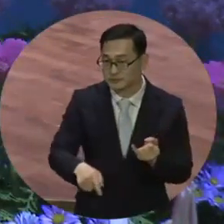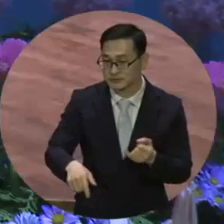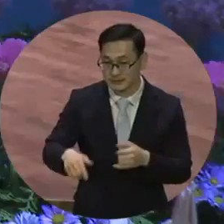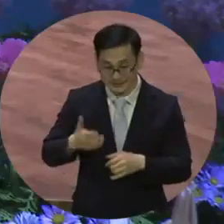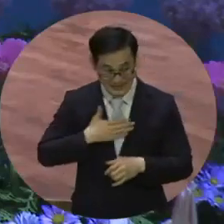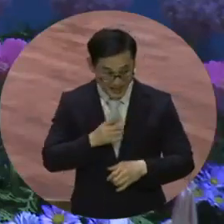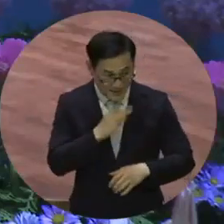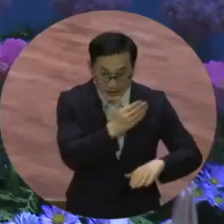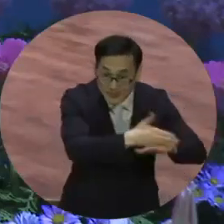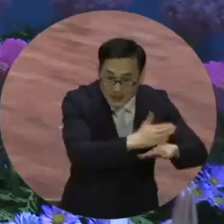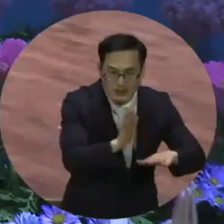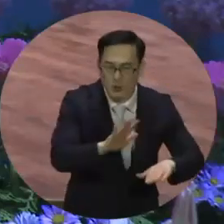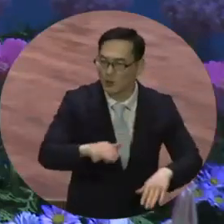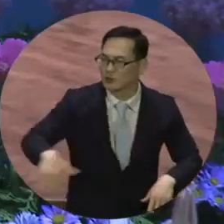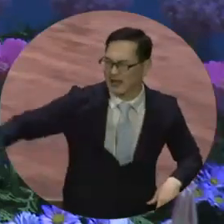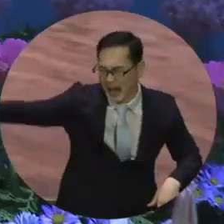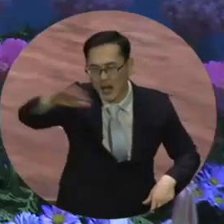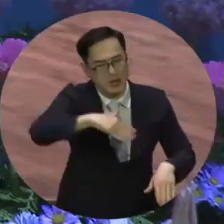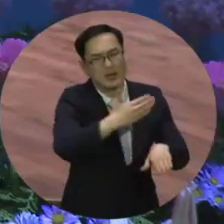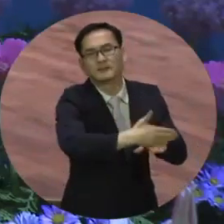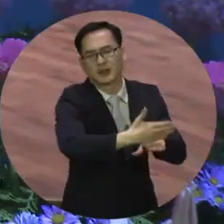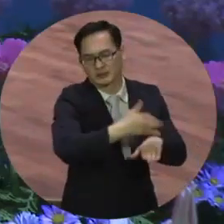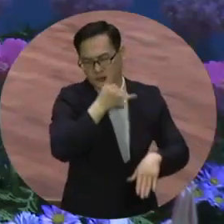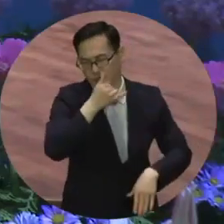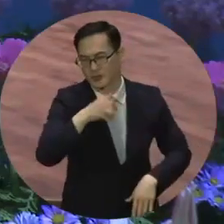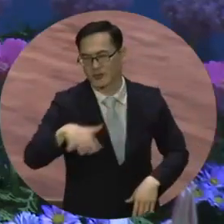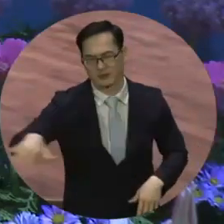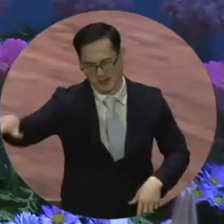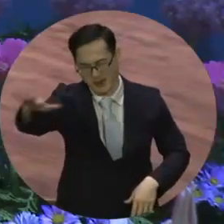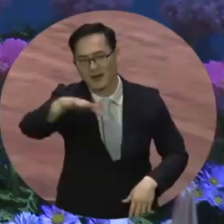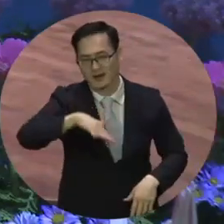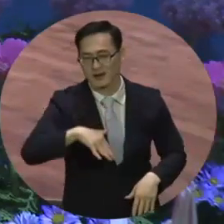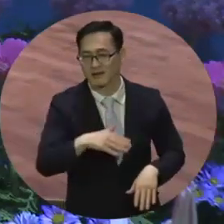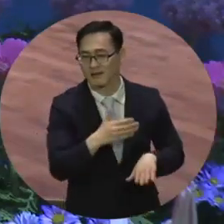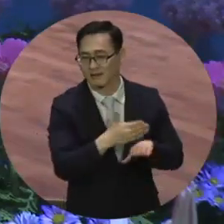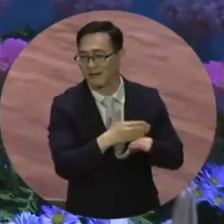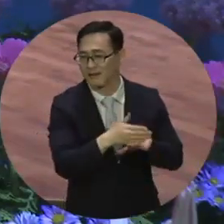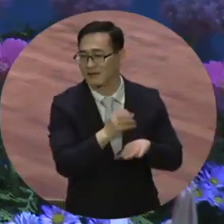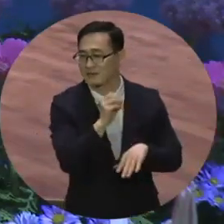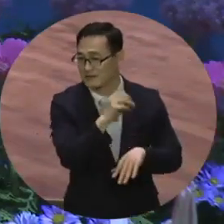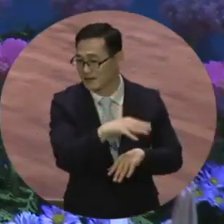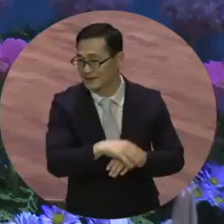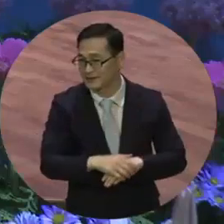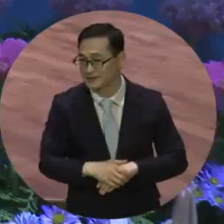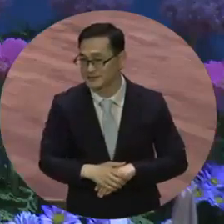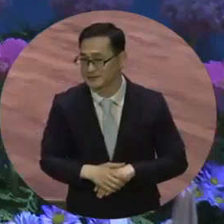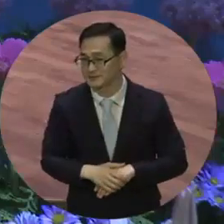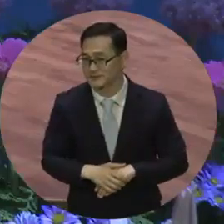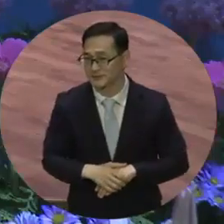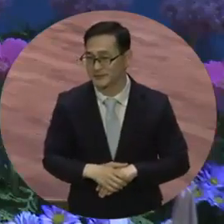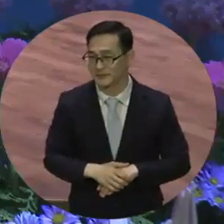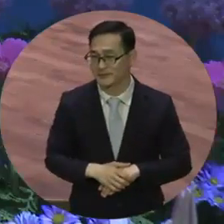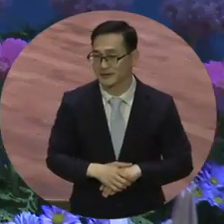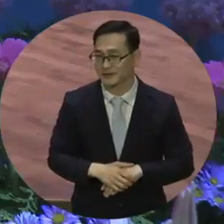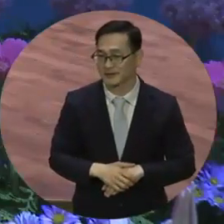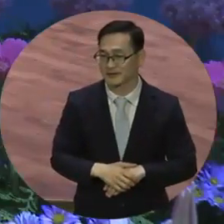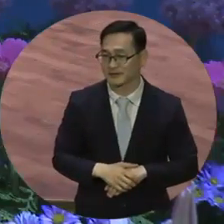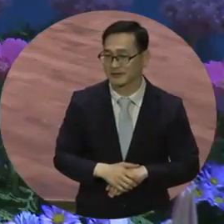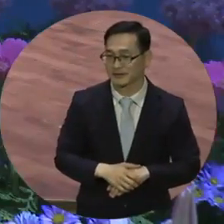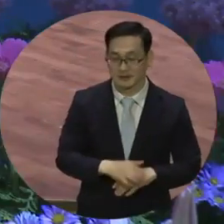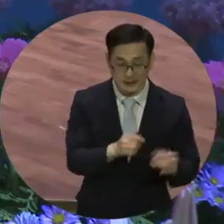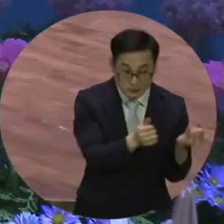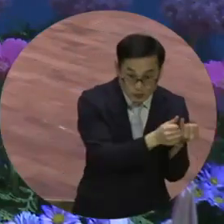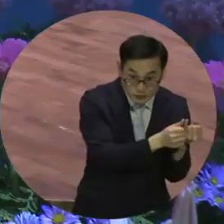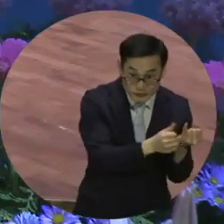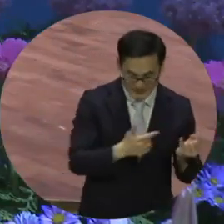정도예요. 그러니까 바울에게만 한 게 아니에요. 바울에게 말할 것도 없고 다른 분들에게도 다 그렇게 섬겼다.